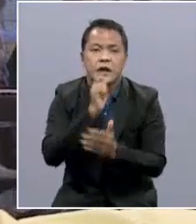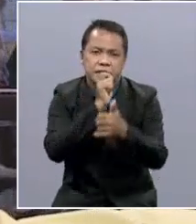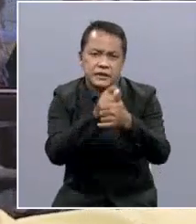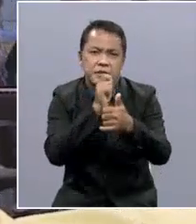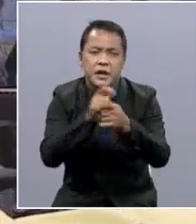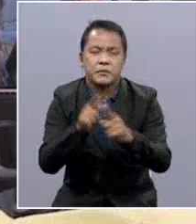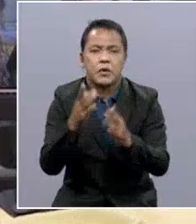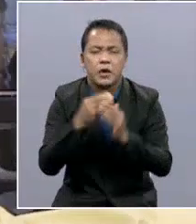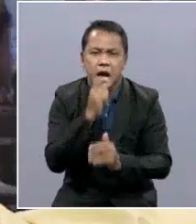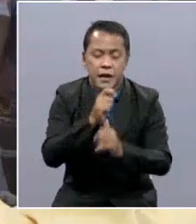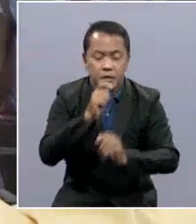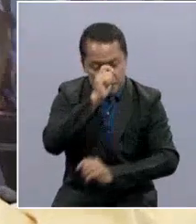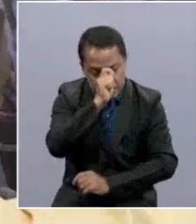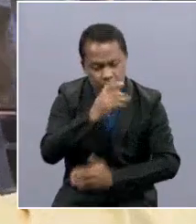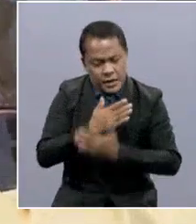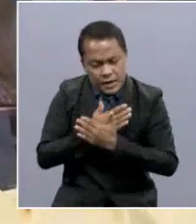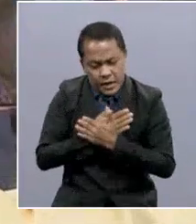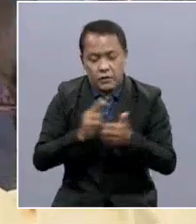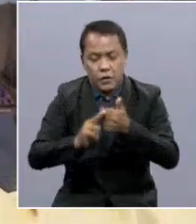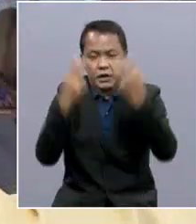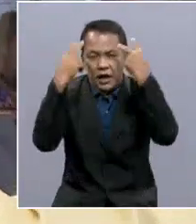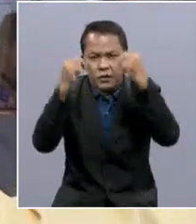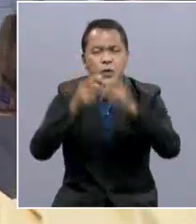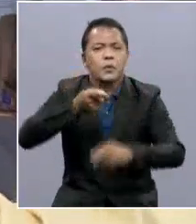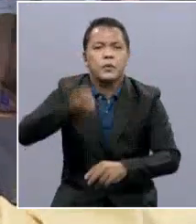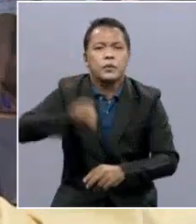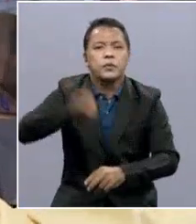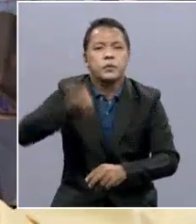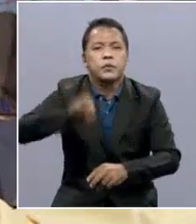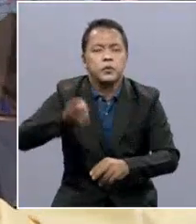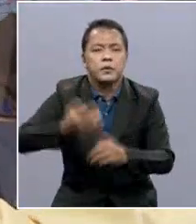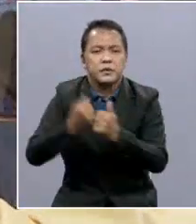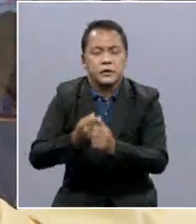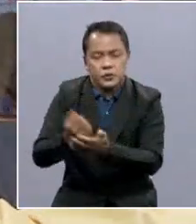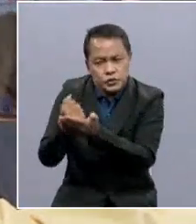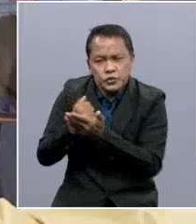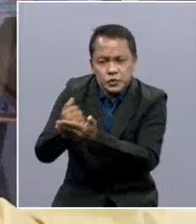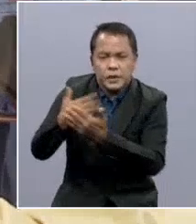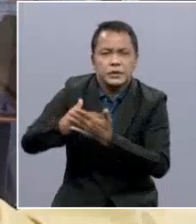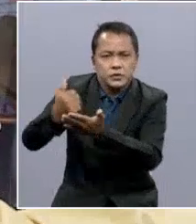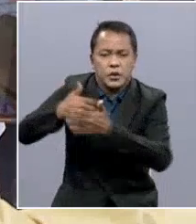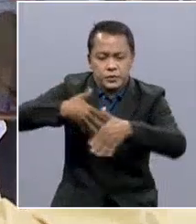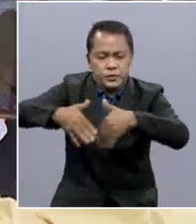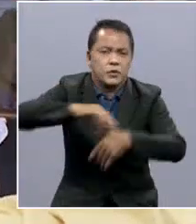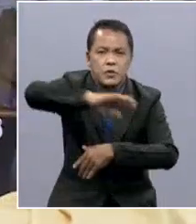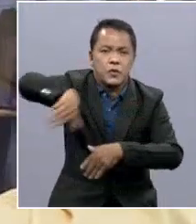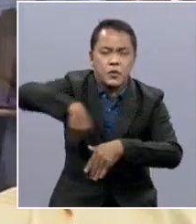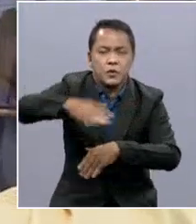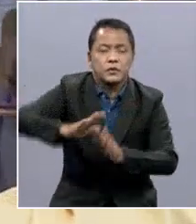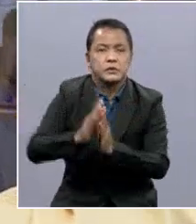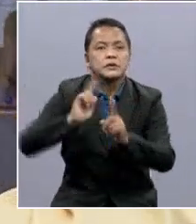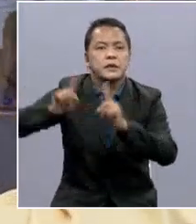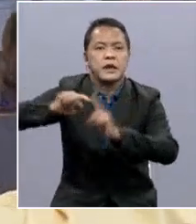ให้สัมภาษณ์แบบนี้บอกว่าก็ให้ความเคารพรักพลเอกประวิตรมาสม่ำเสมอเพราะมีพระคุณกับผมกับพี่น้องผมดังนั้น